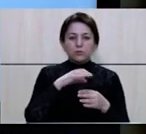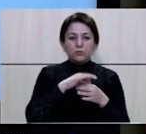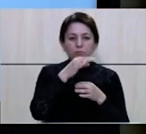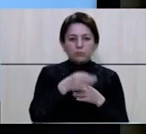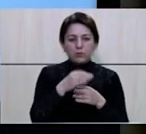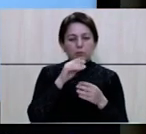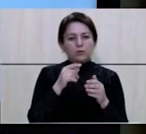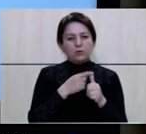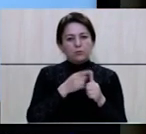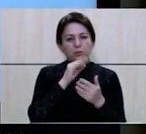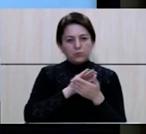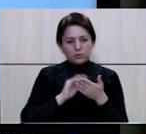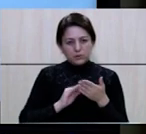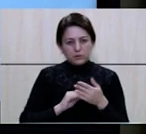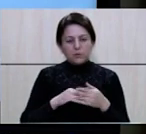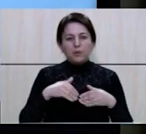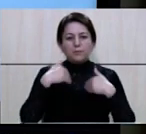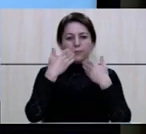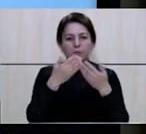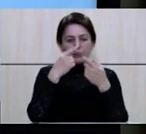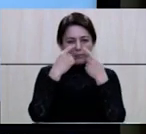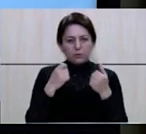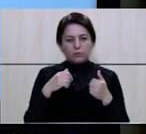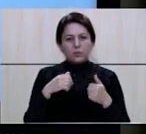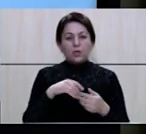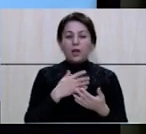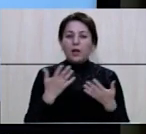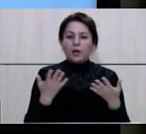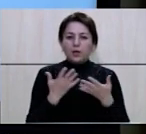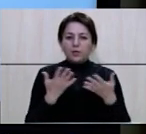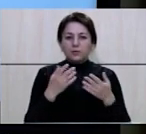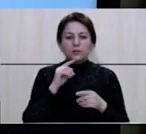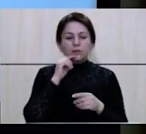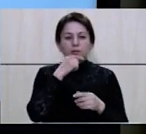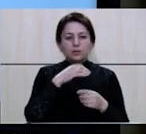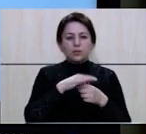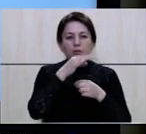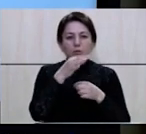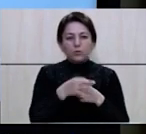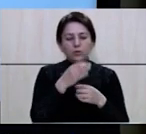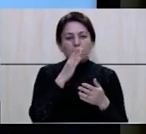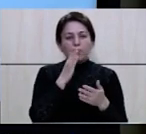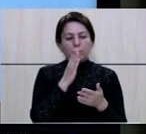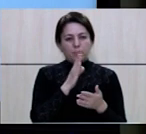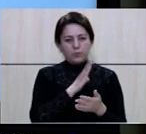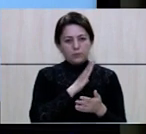yozasiz daftarga. Berilgan ma'lumotlarni qaysi iqtisodiy rayonga tegishli